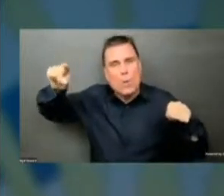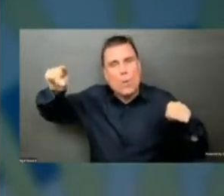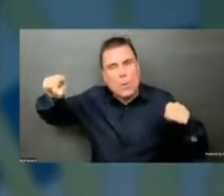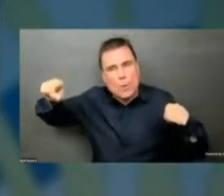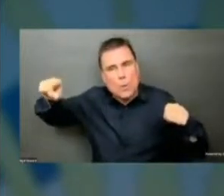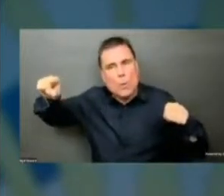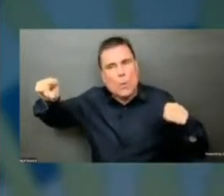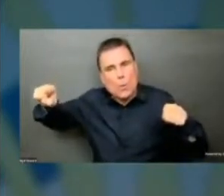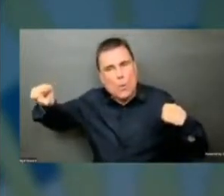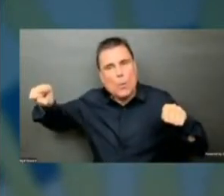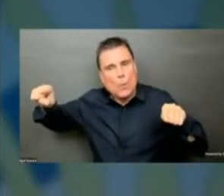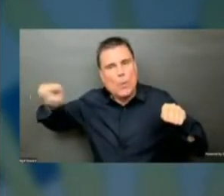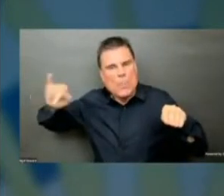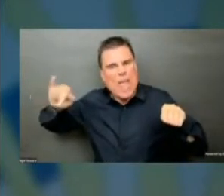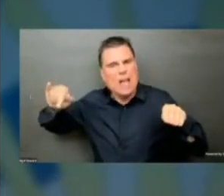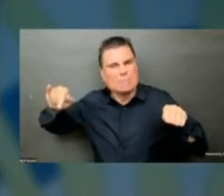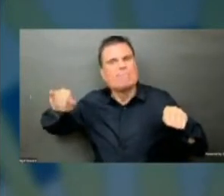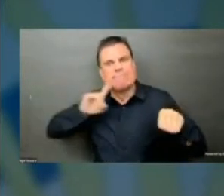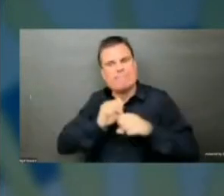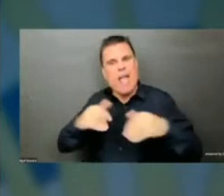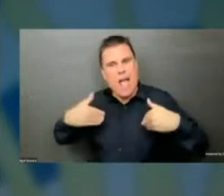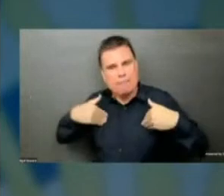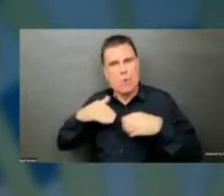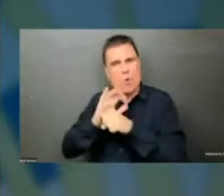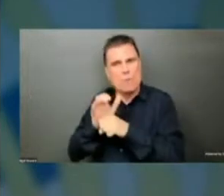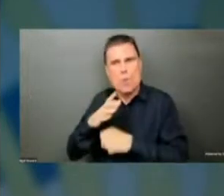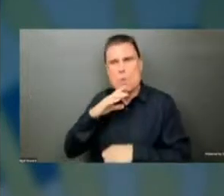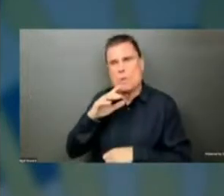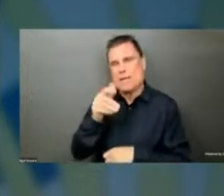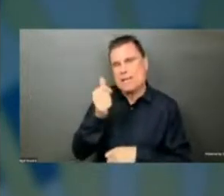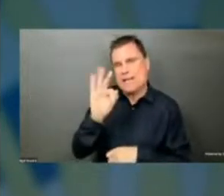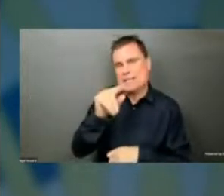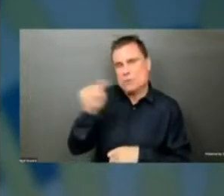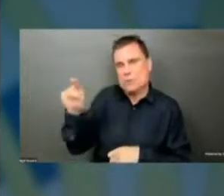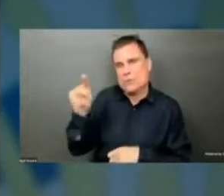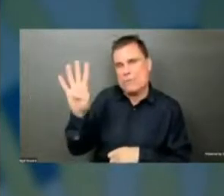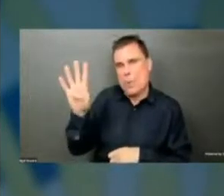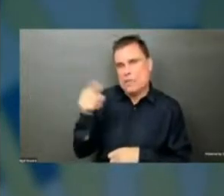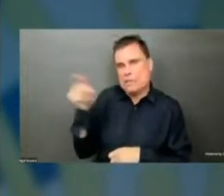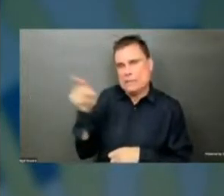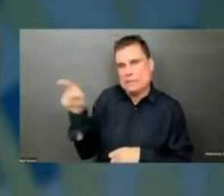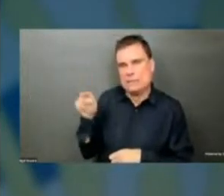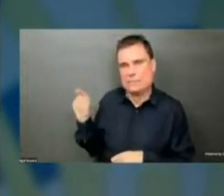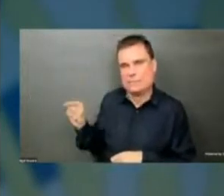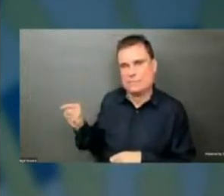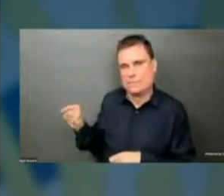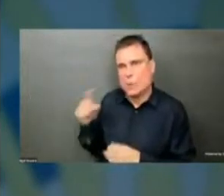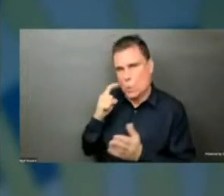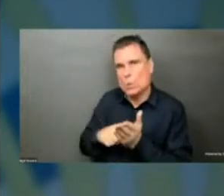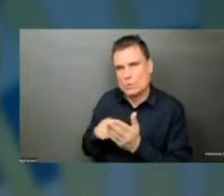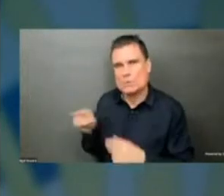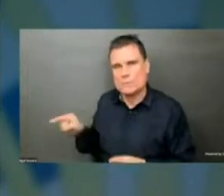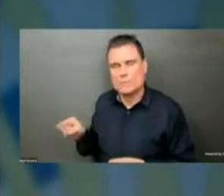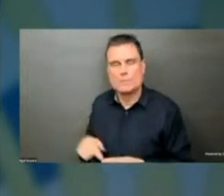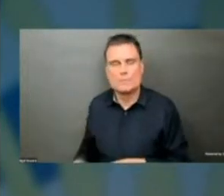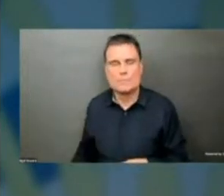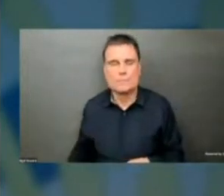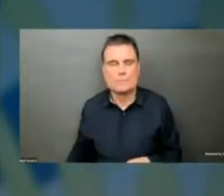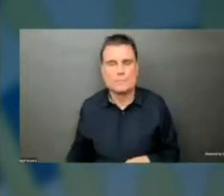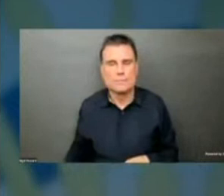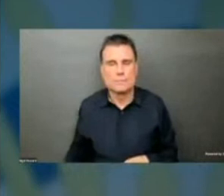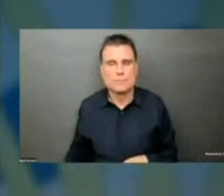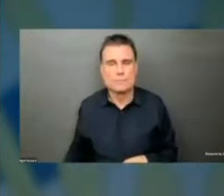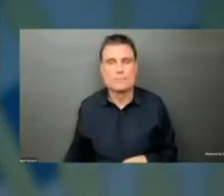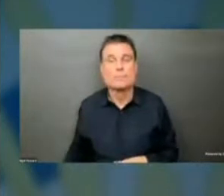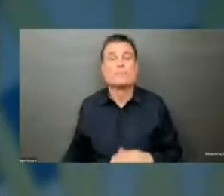是 age 这 80. 个阳性或者也 And 是 this 下 is 降了。 a reflection of 那么这个 how 呢 our 是 healthcare 新增 system 人数 is 和 being 住院人数的 impacted 区 by 别， our